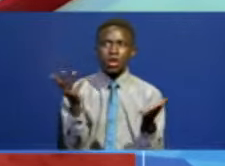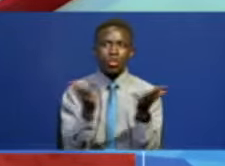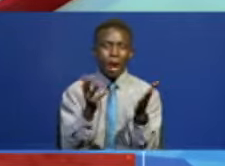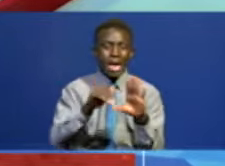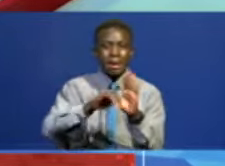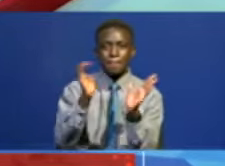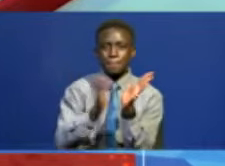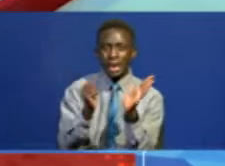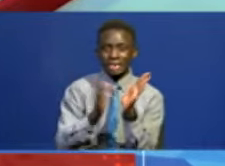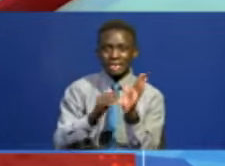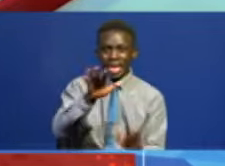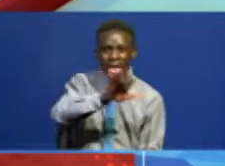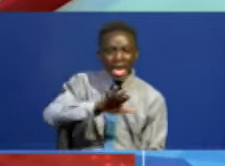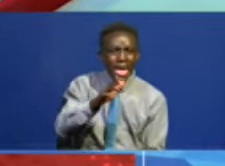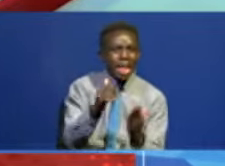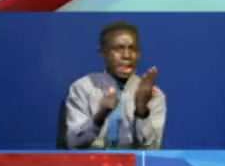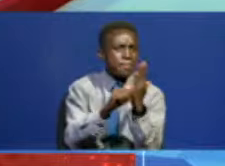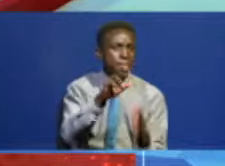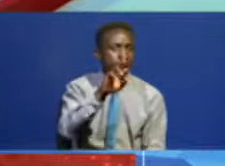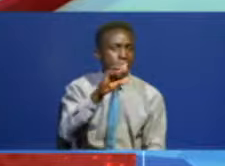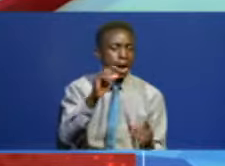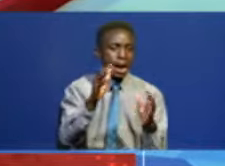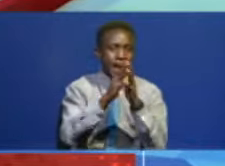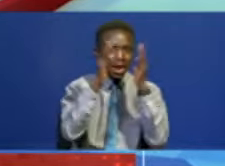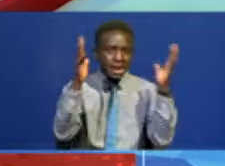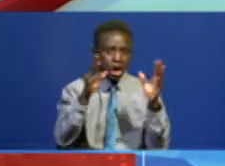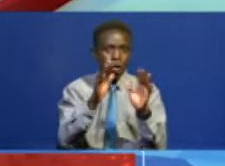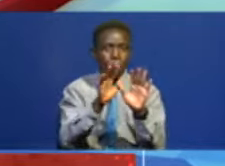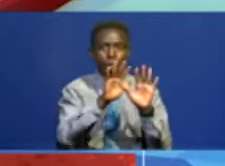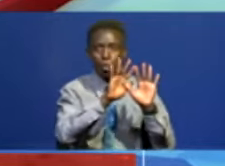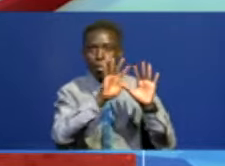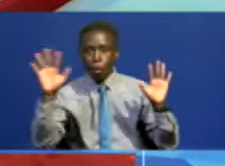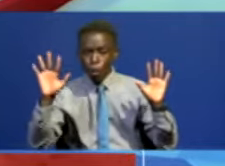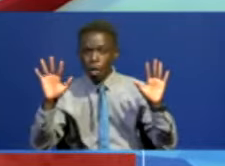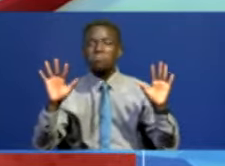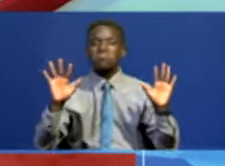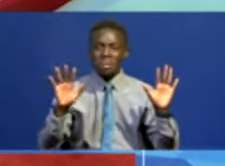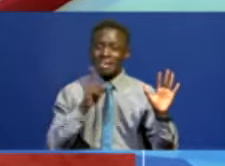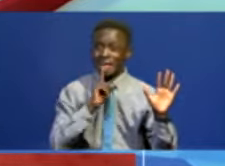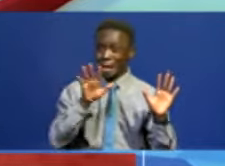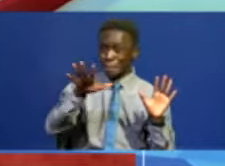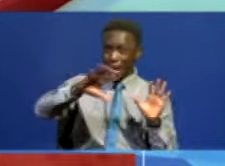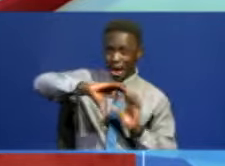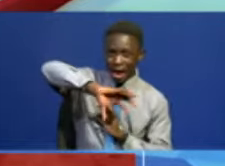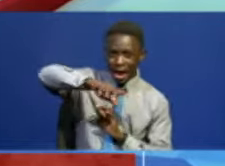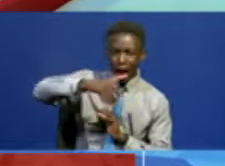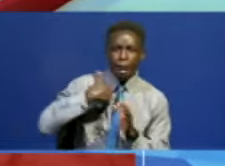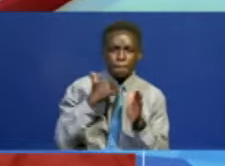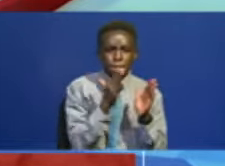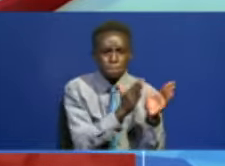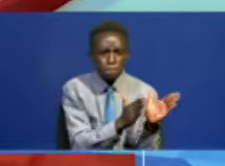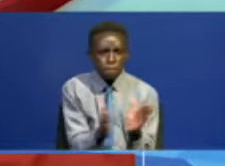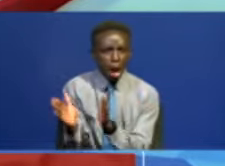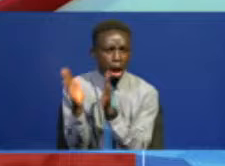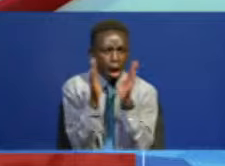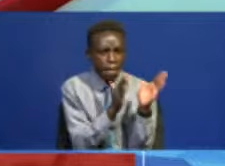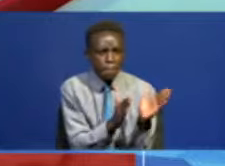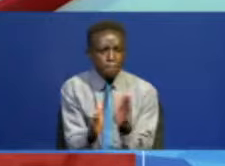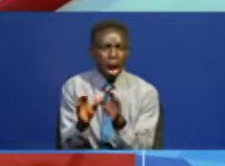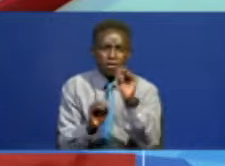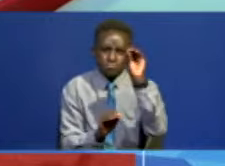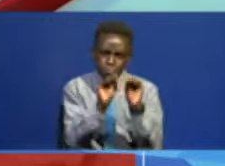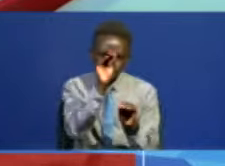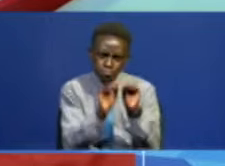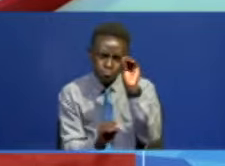Machakos, gavana wa kaunti hiyo Vinyandeti alisema kaunti yake imelainisha sera za kuhakikisha mchakato rahisi wa kupata